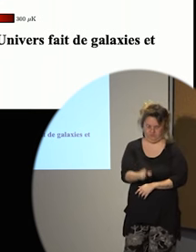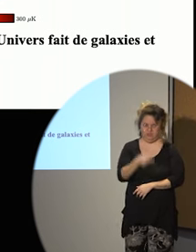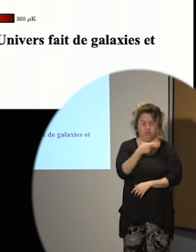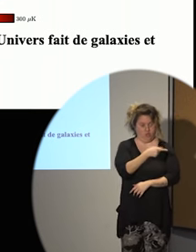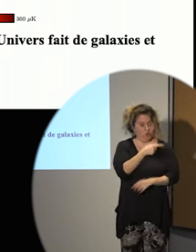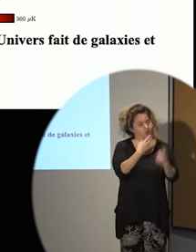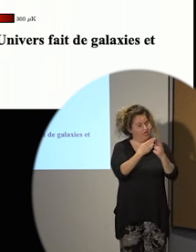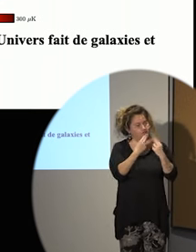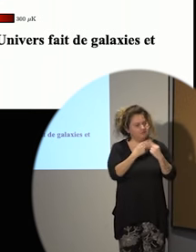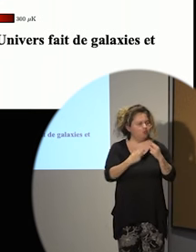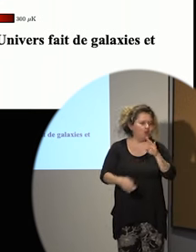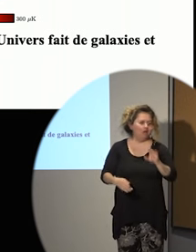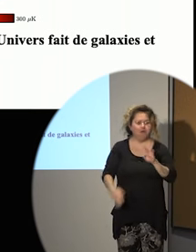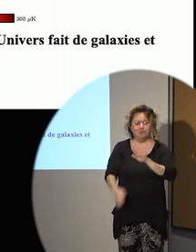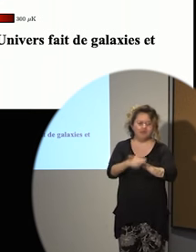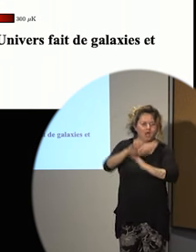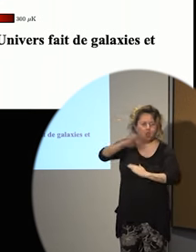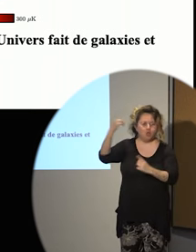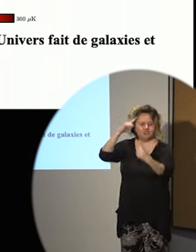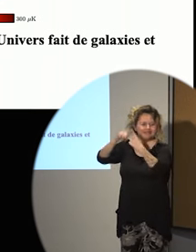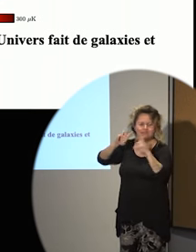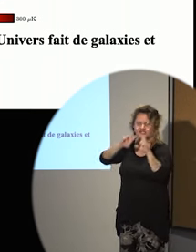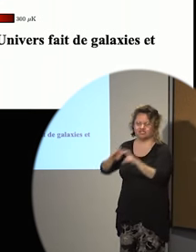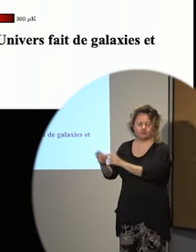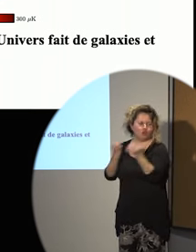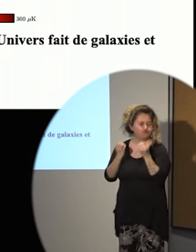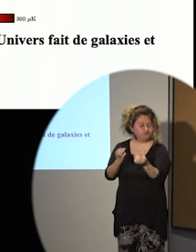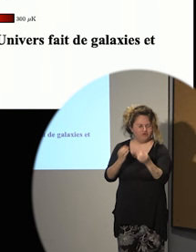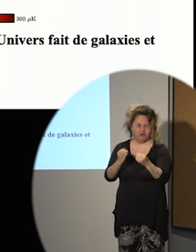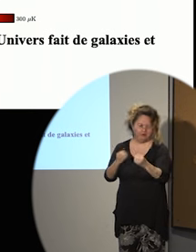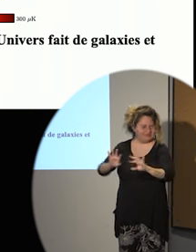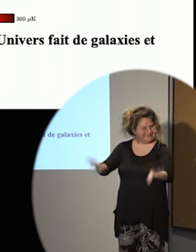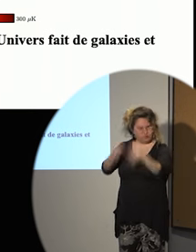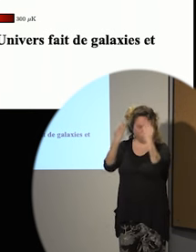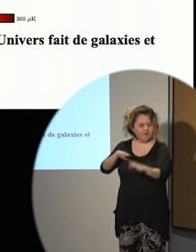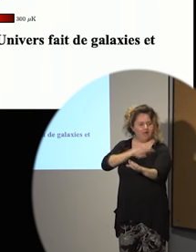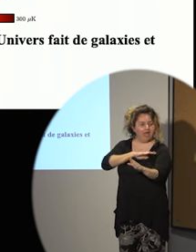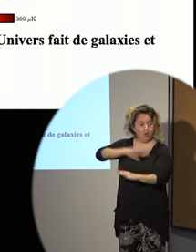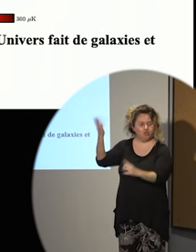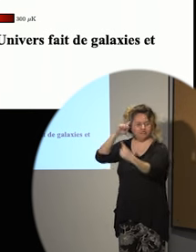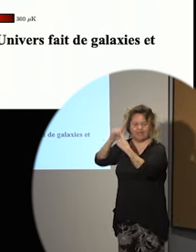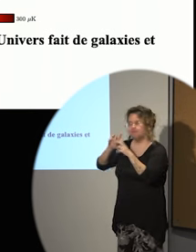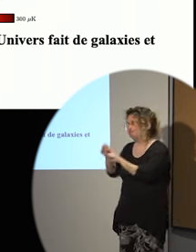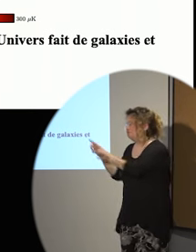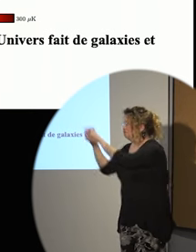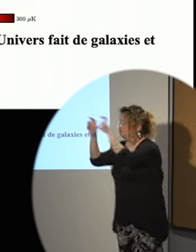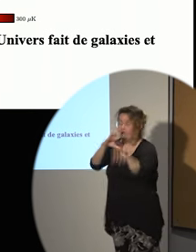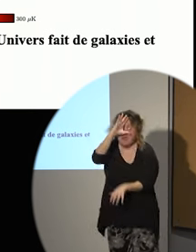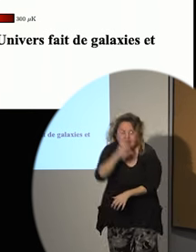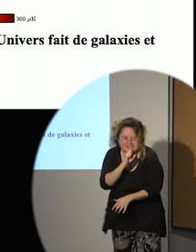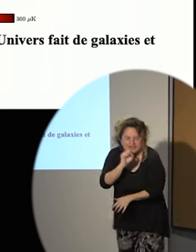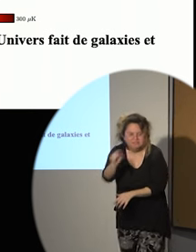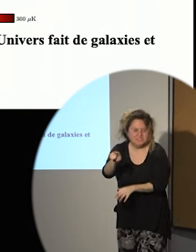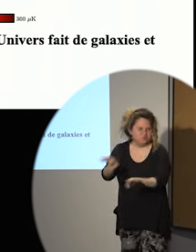cherchaient complètement autre chose. C'est souvent comme ça en astronomie, vous cherchez quelque chose qui n'a rien à voir avec, boum, puis vous tombez là-dessus. Et en fait, ce que vous voyez ici, c'est l'émission de